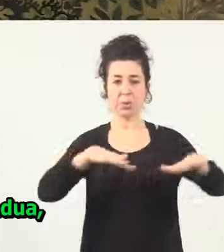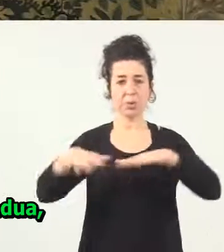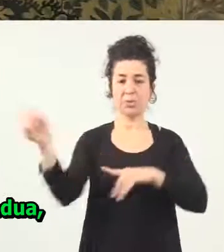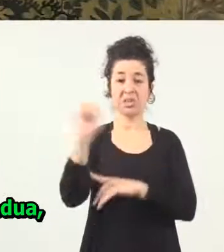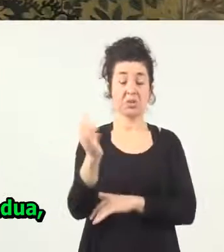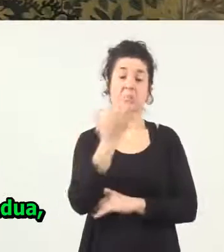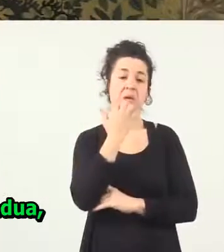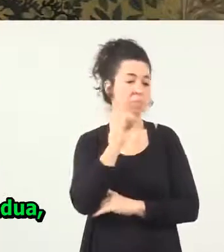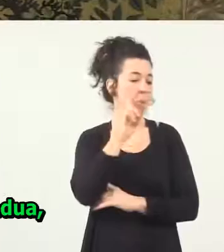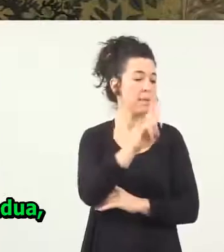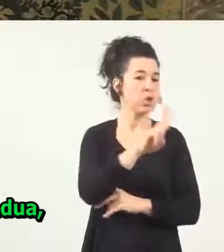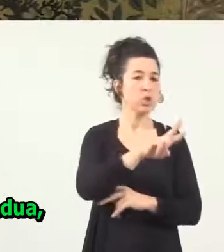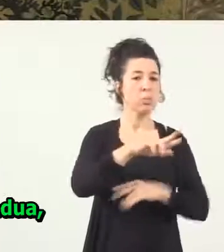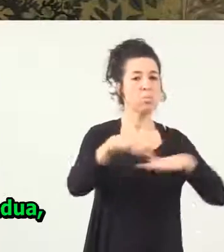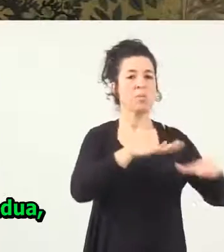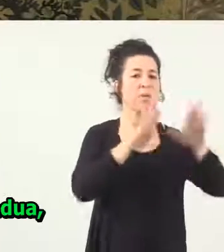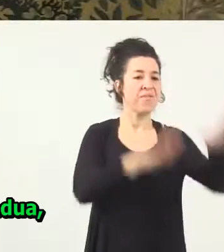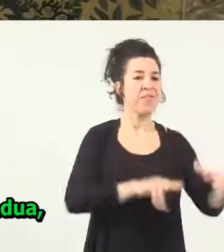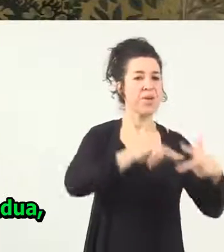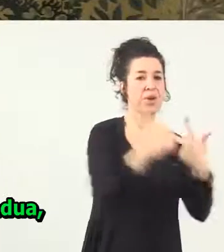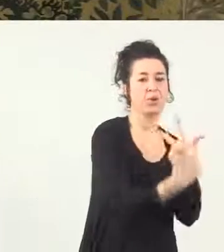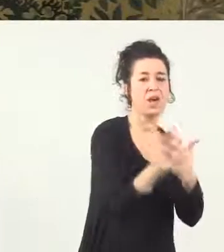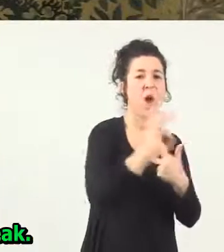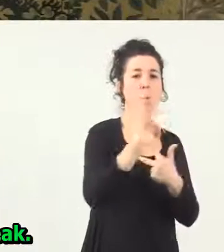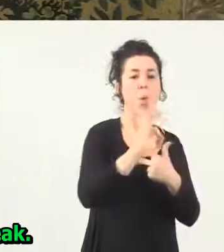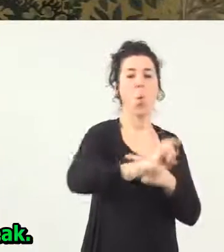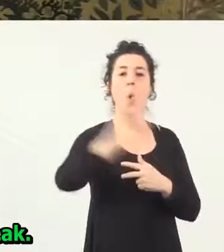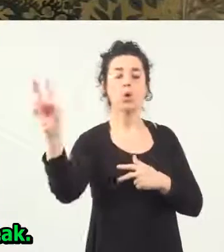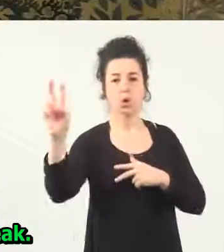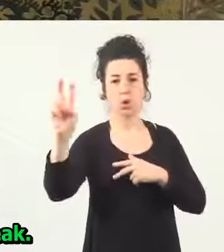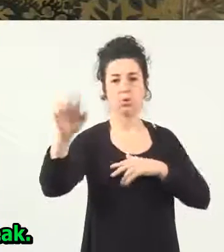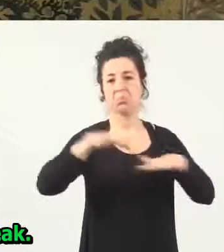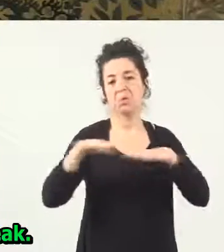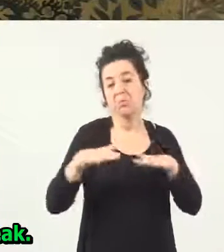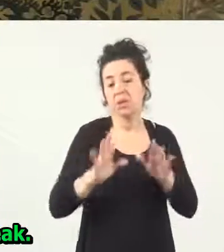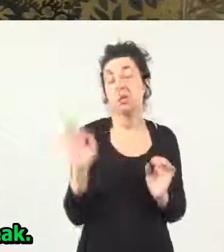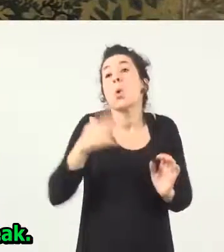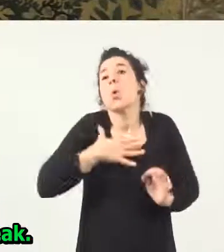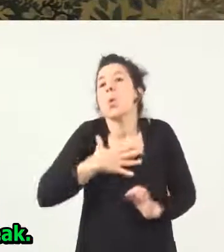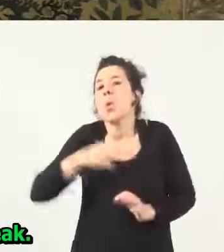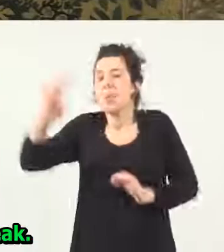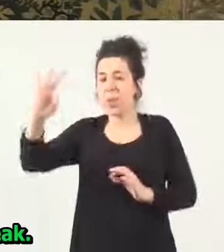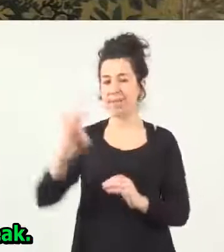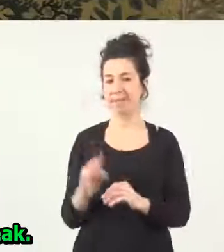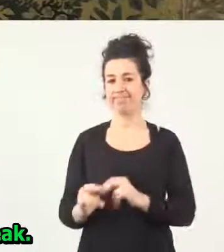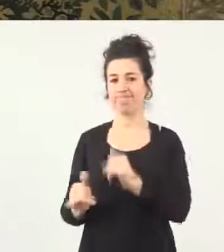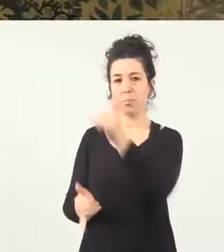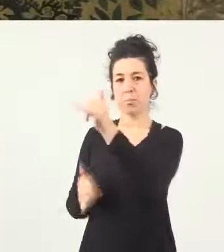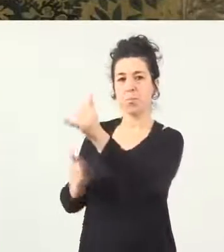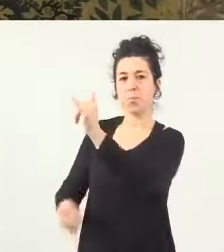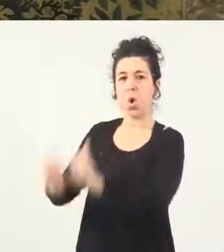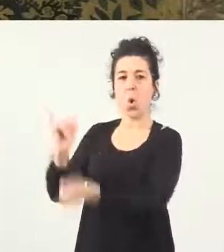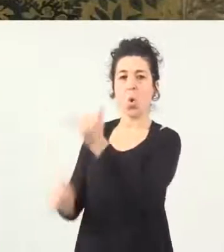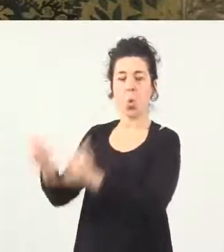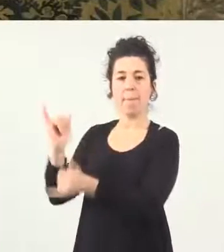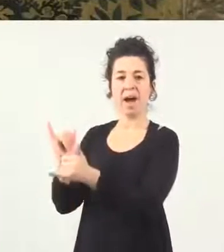adibidez euskararen aldeko mugimendua, edo hartzen badugu beste mugimendu batzuk, agian okupa mugimenduan, gaztetzen inguruan gazteak badaude,